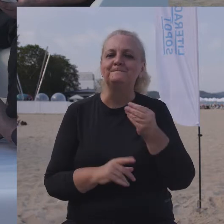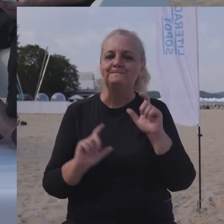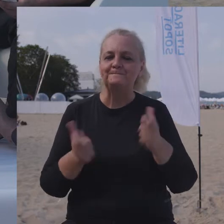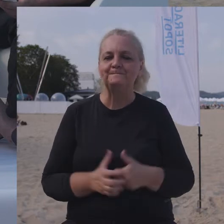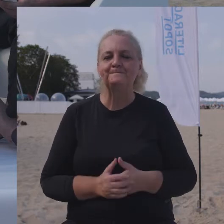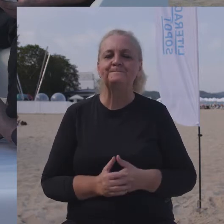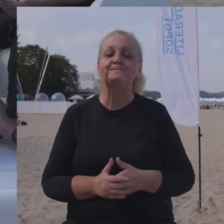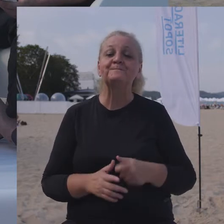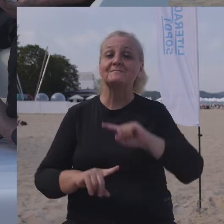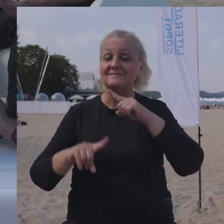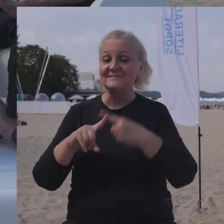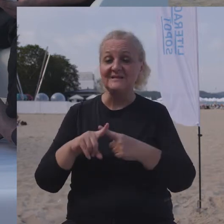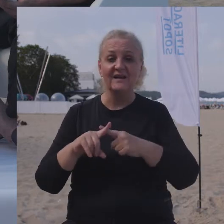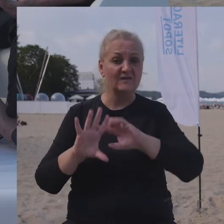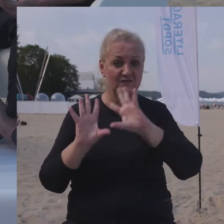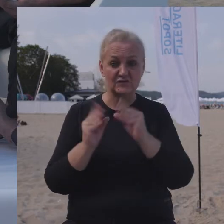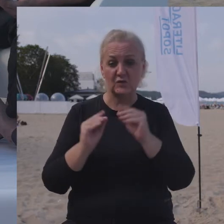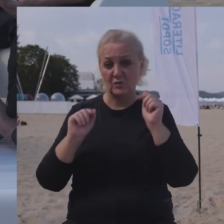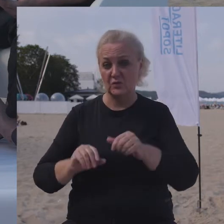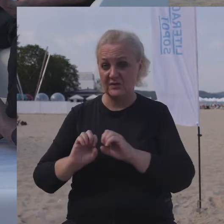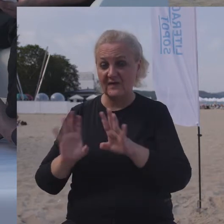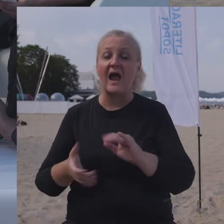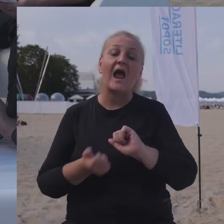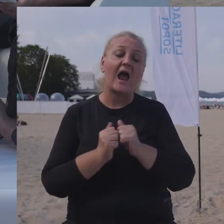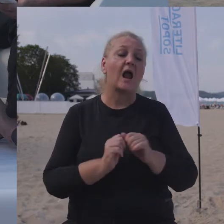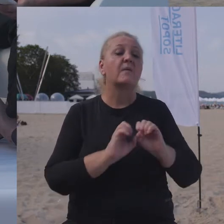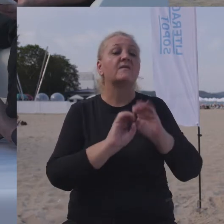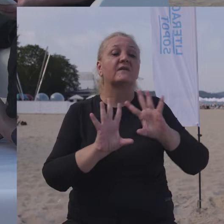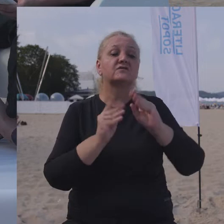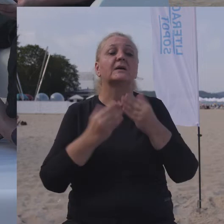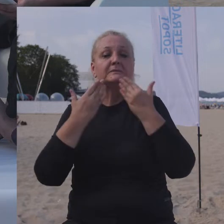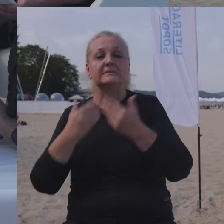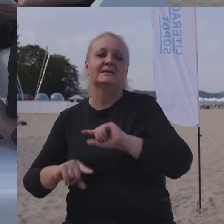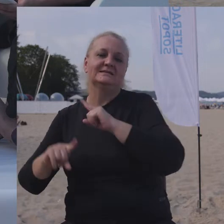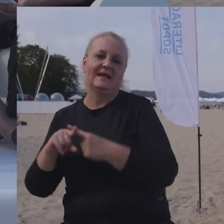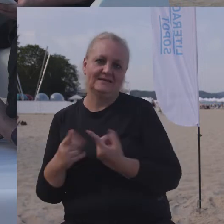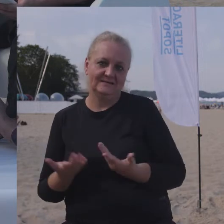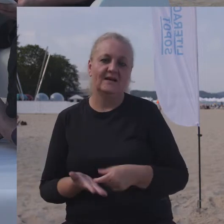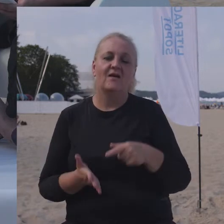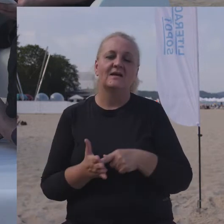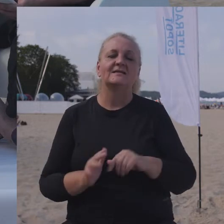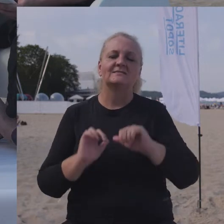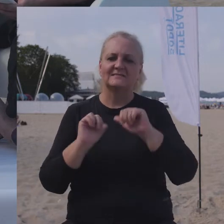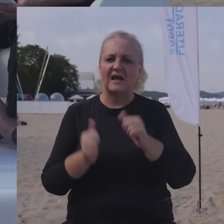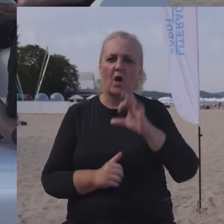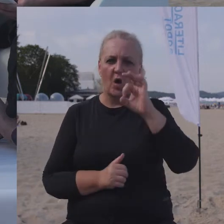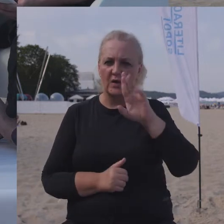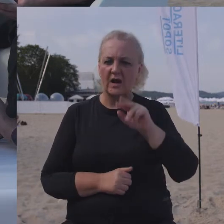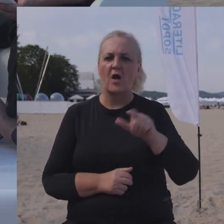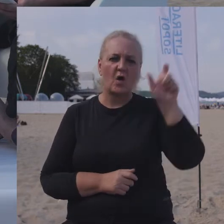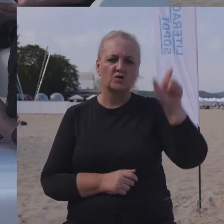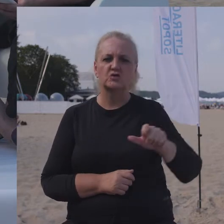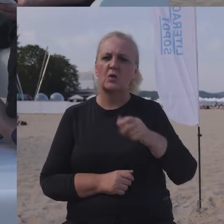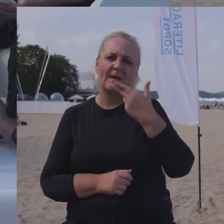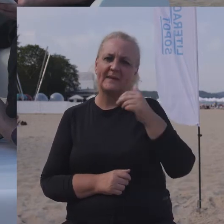seksualność wszystko musi określać, albo wszystko określa się przez seksualność. Wstało Oreo, osoba